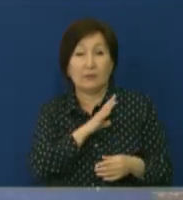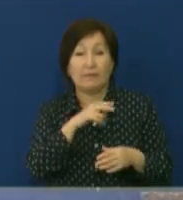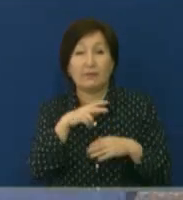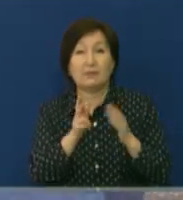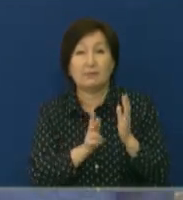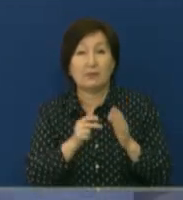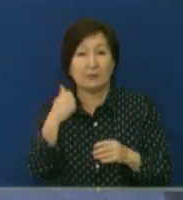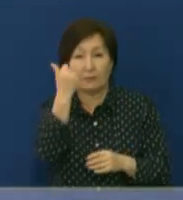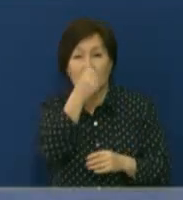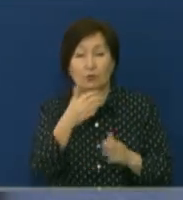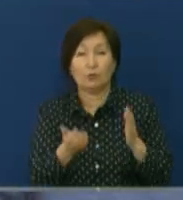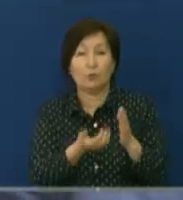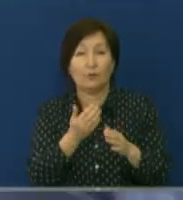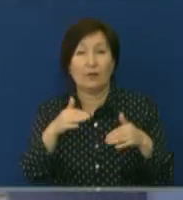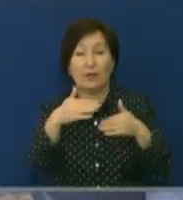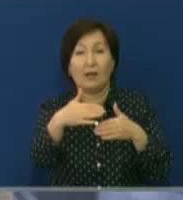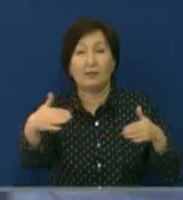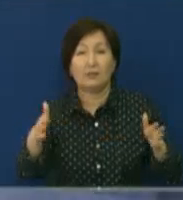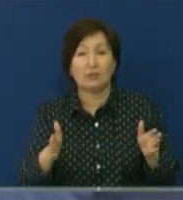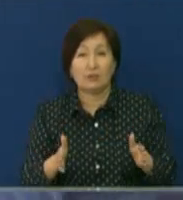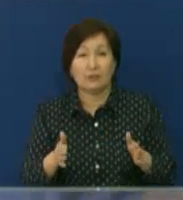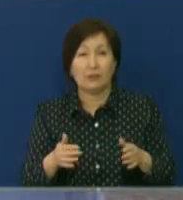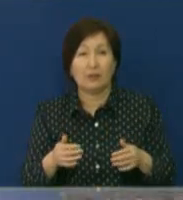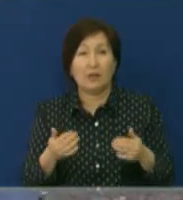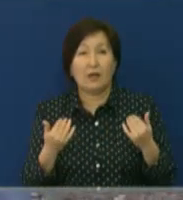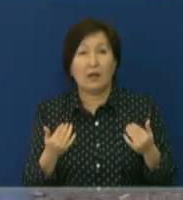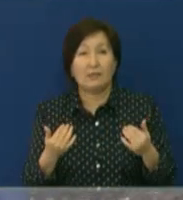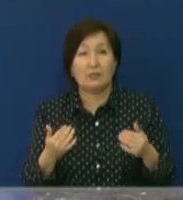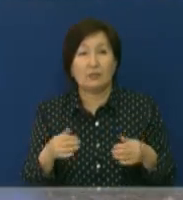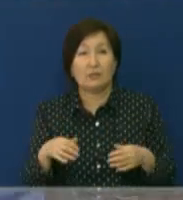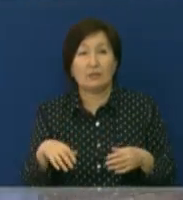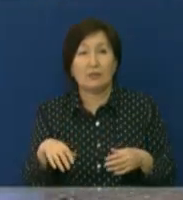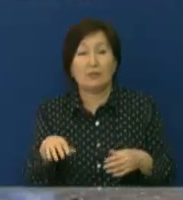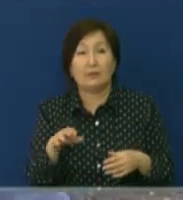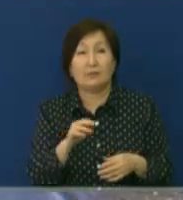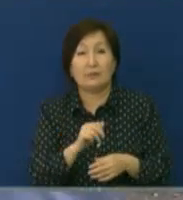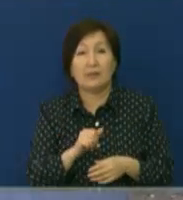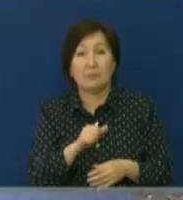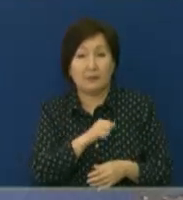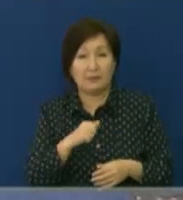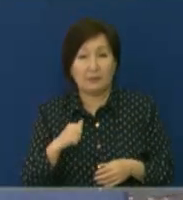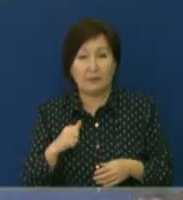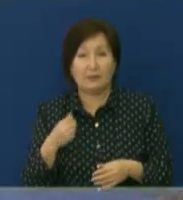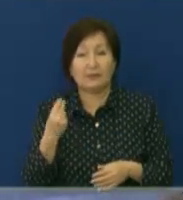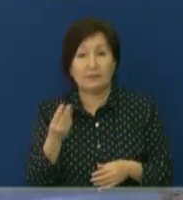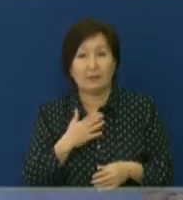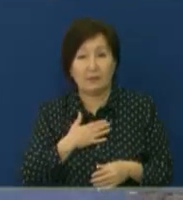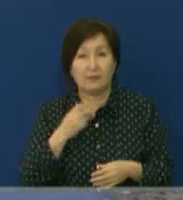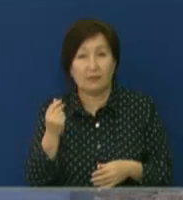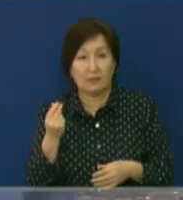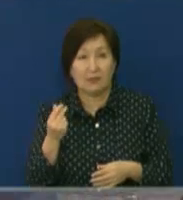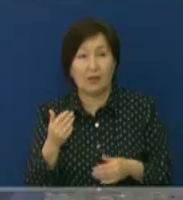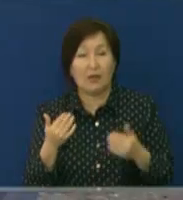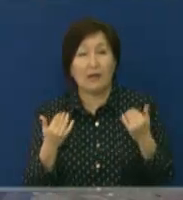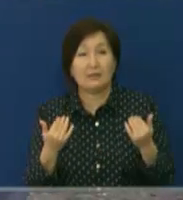сделали новое ограждение вот еще вот offtopic а все огородили на дополнительные деньги жильцов и благодаря 7